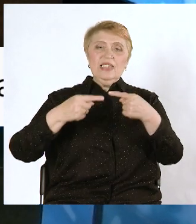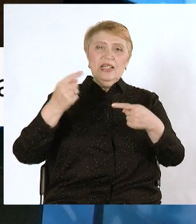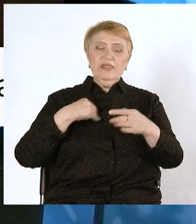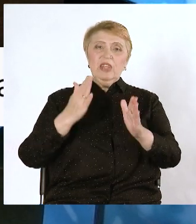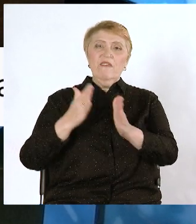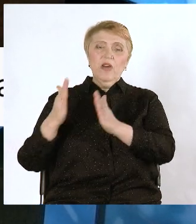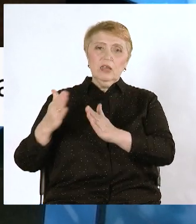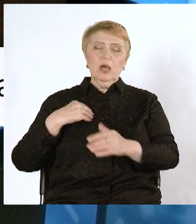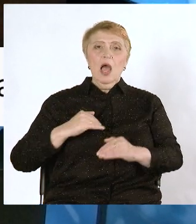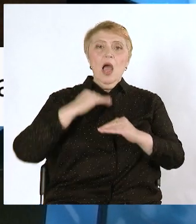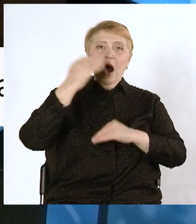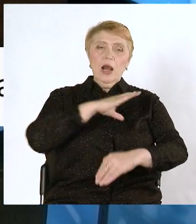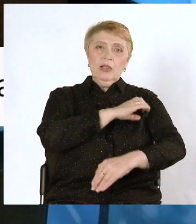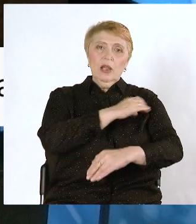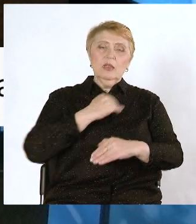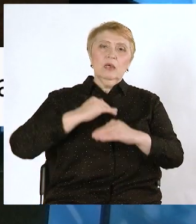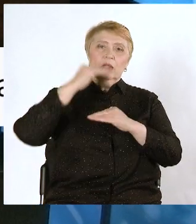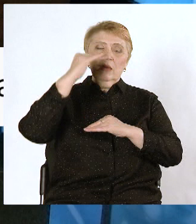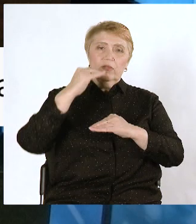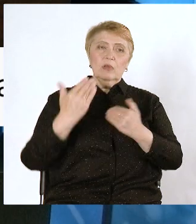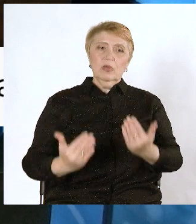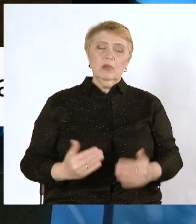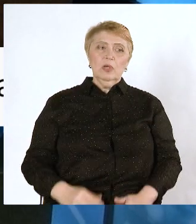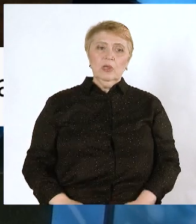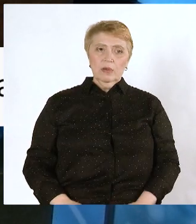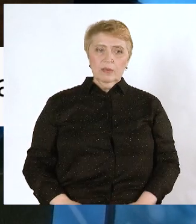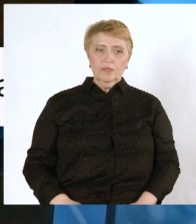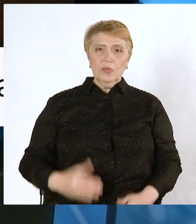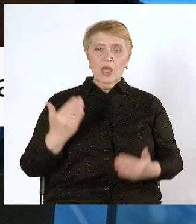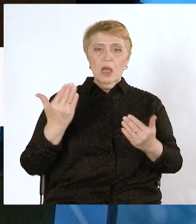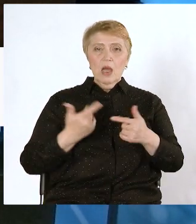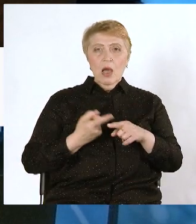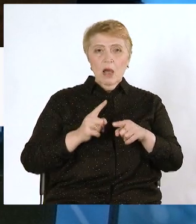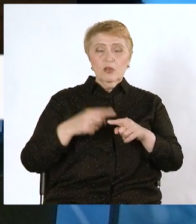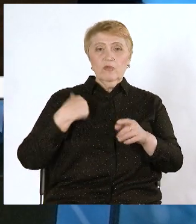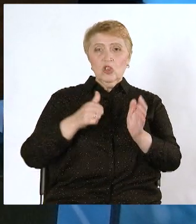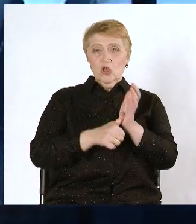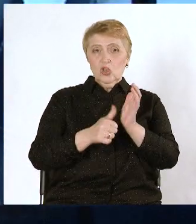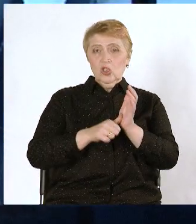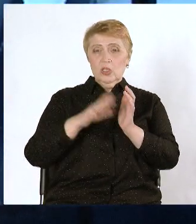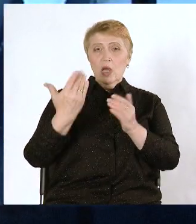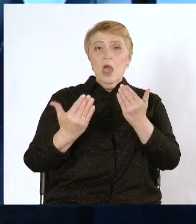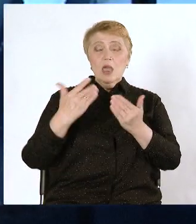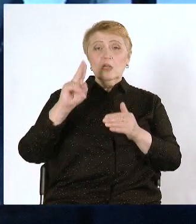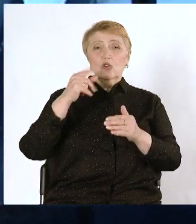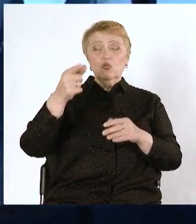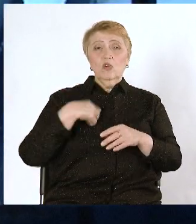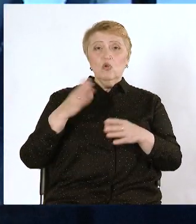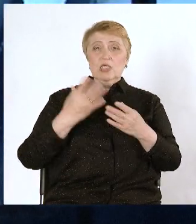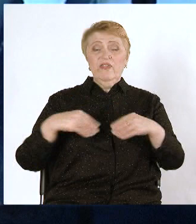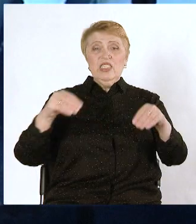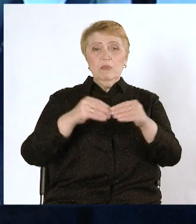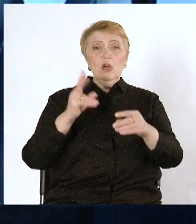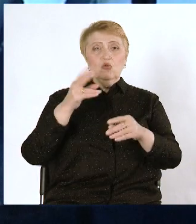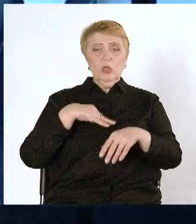артериальная гипертония вот 6 ну уж называется базовых факторов если у вас в семье есть кто болеет сахарным